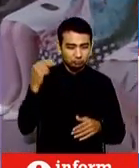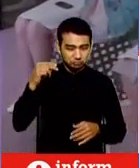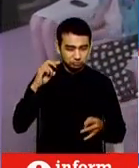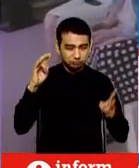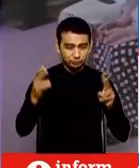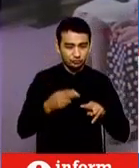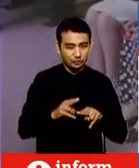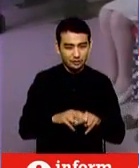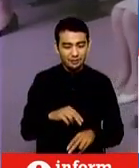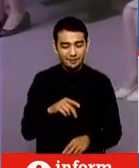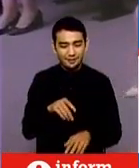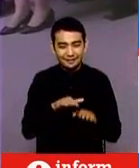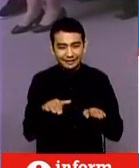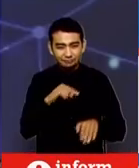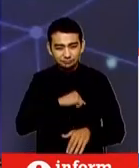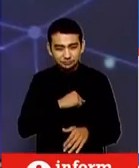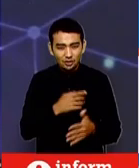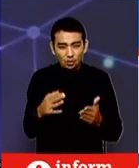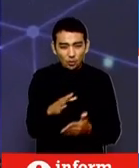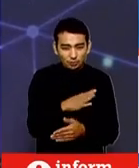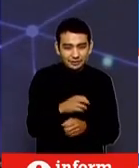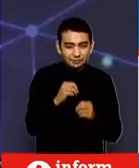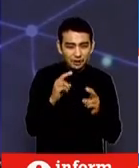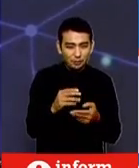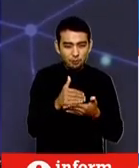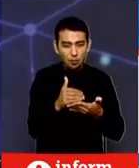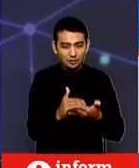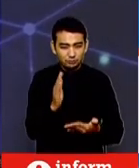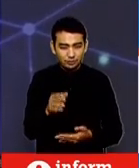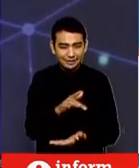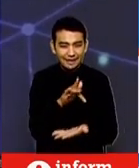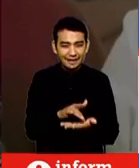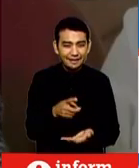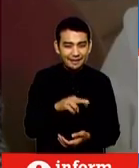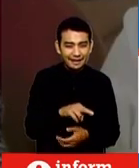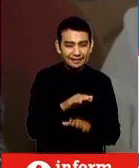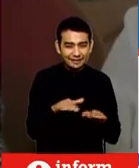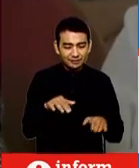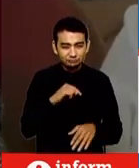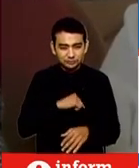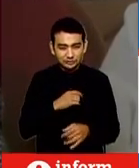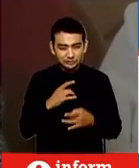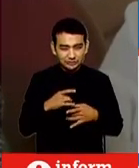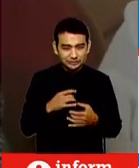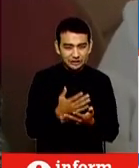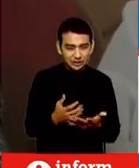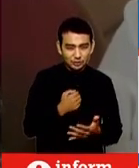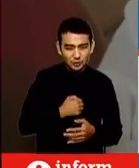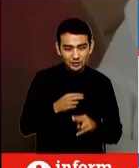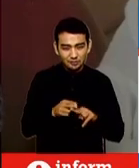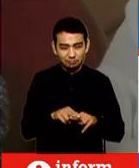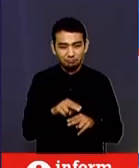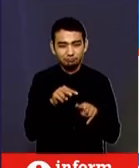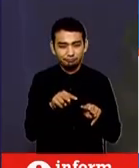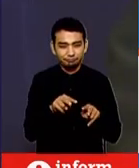регулирования поведения детей будет внедрен специальный пилотный проект. Откроется центр для детей с девиантным поведением и психическими отклонениями.